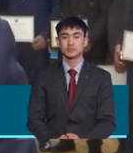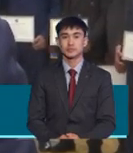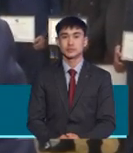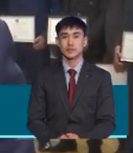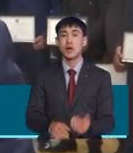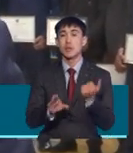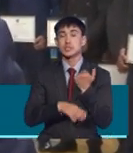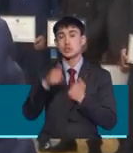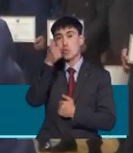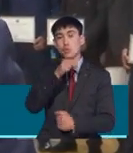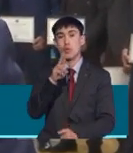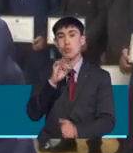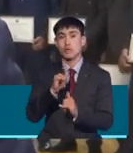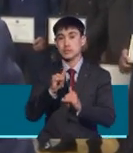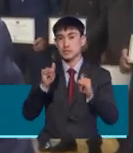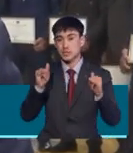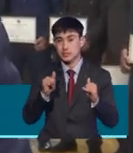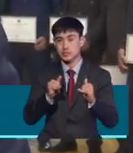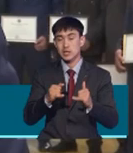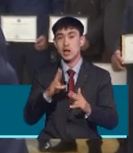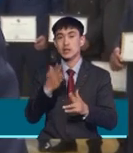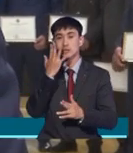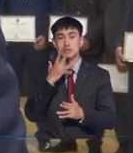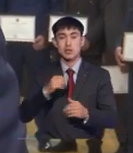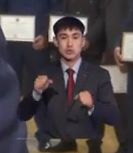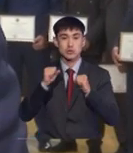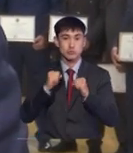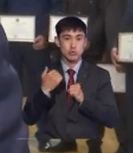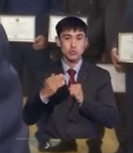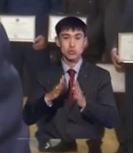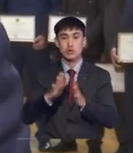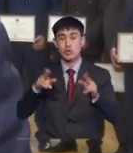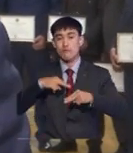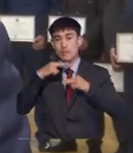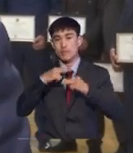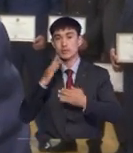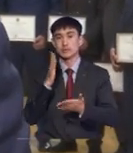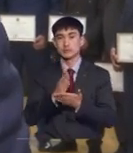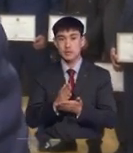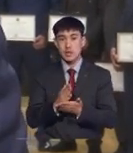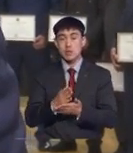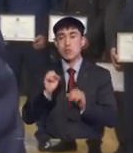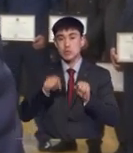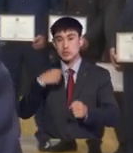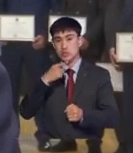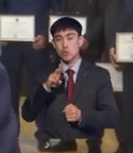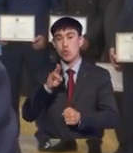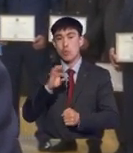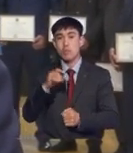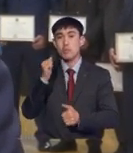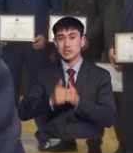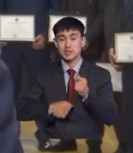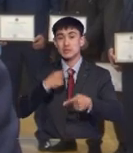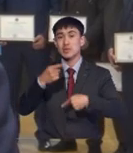В последние годы кокпар возрождается. Ему, как национальному виду спорта, уделяется немало внимания. Можно сказать, что кокпар